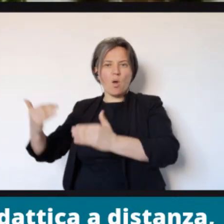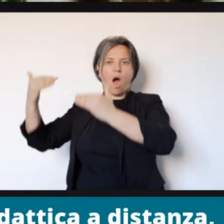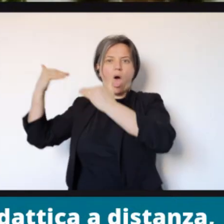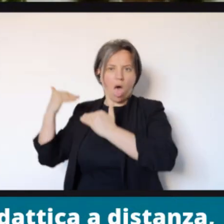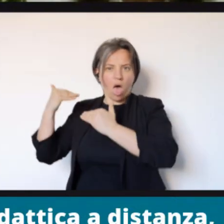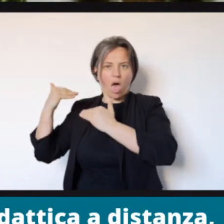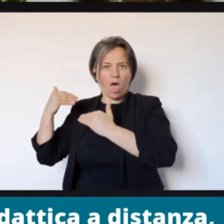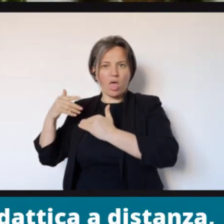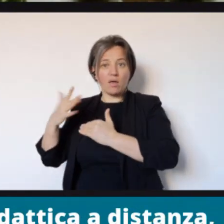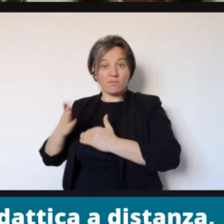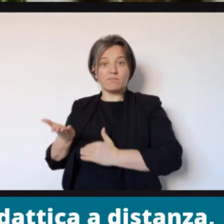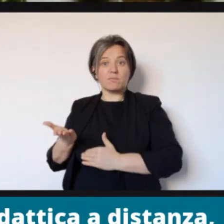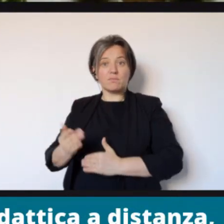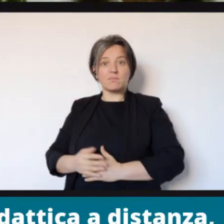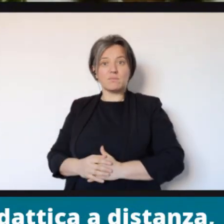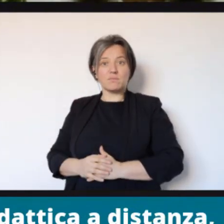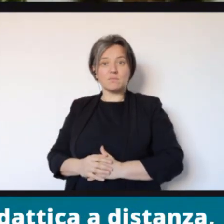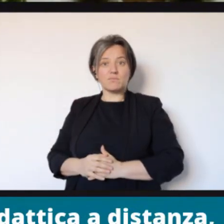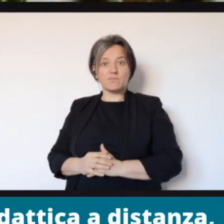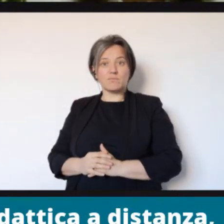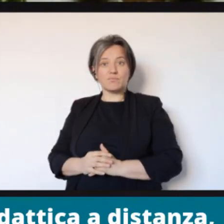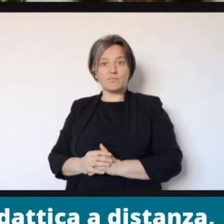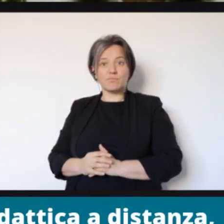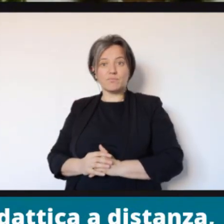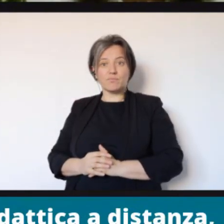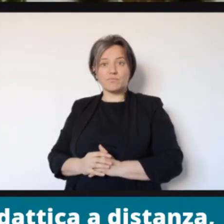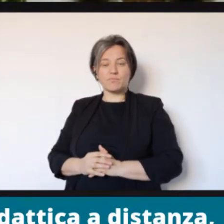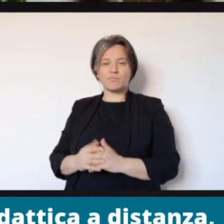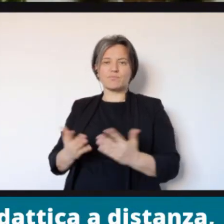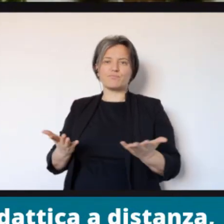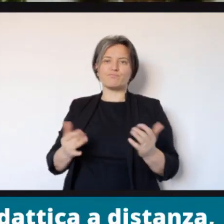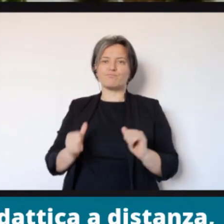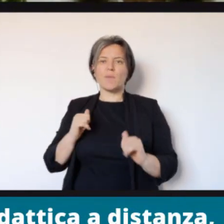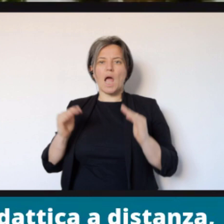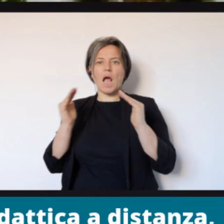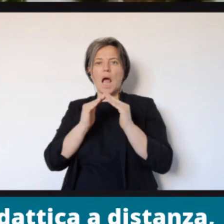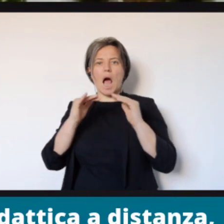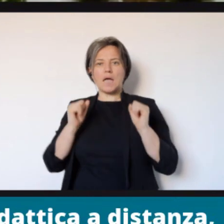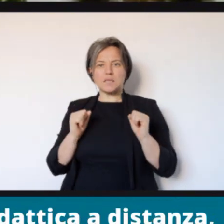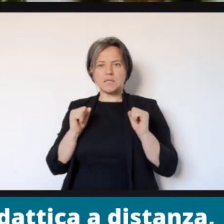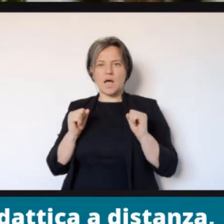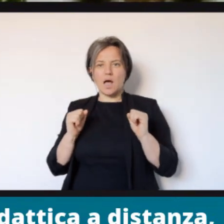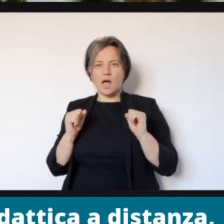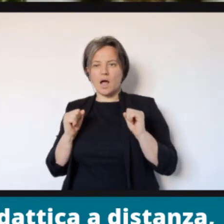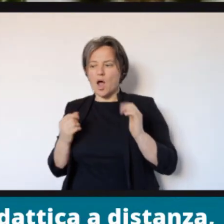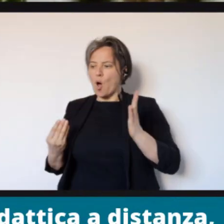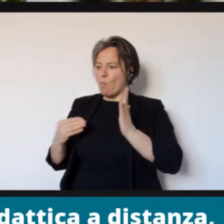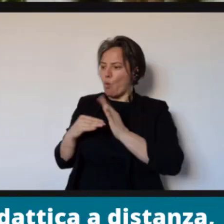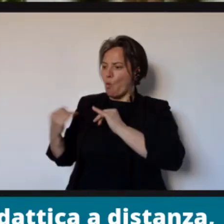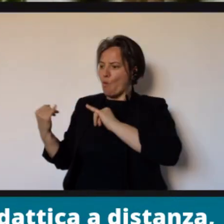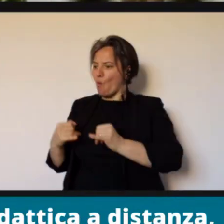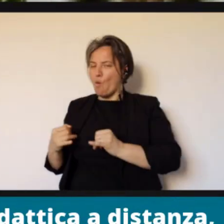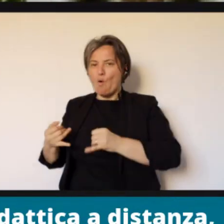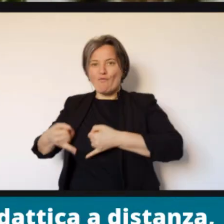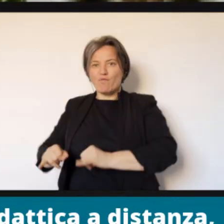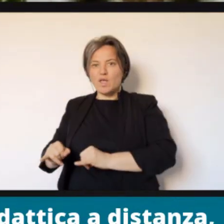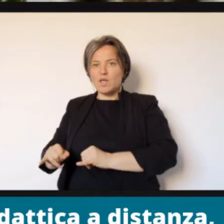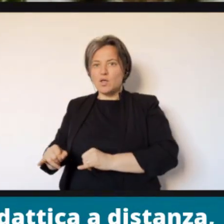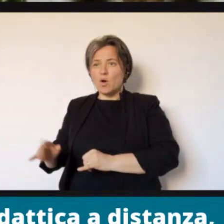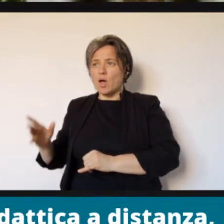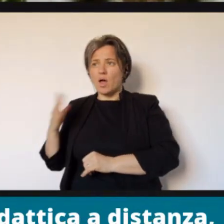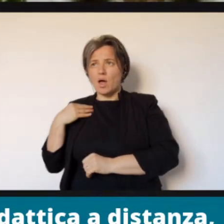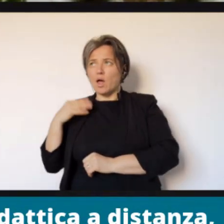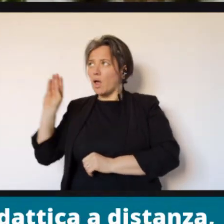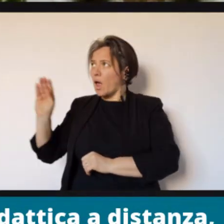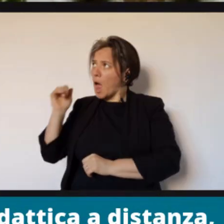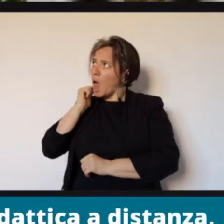di lavoro. E che significa che mentre stavano a casa c'avevano i figli che